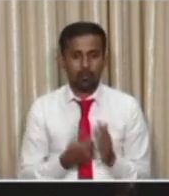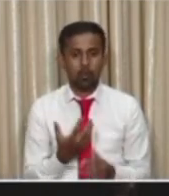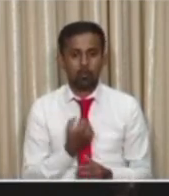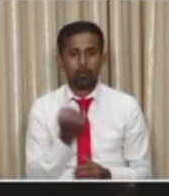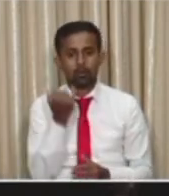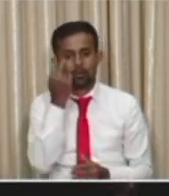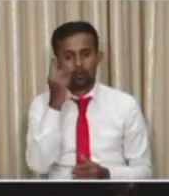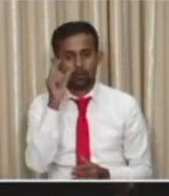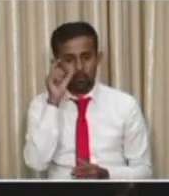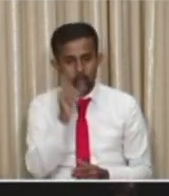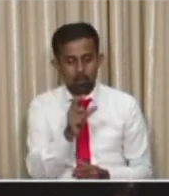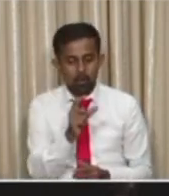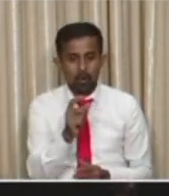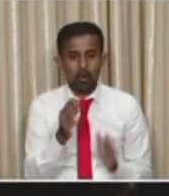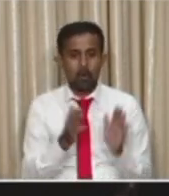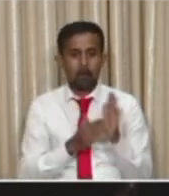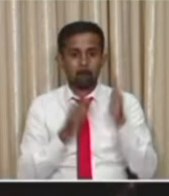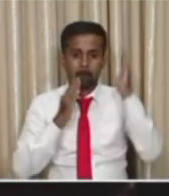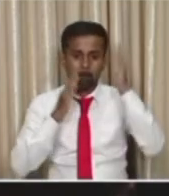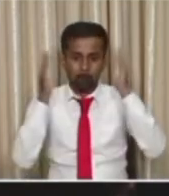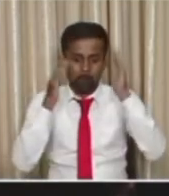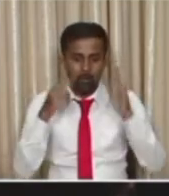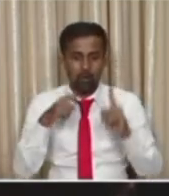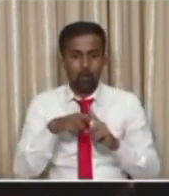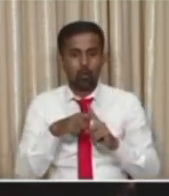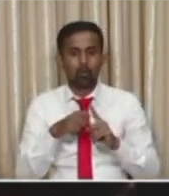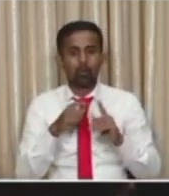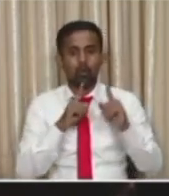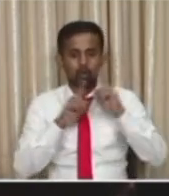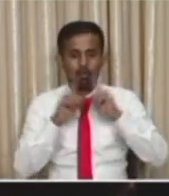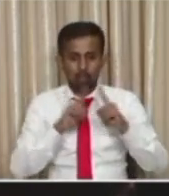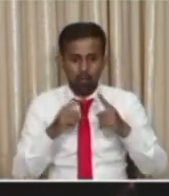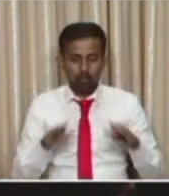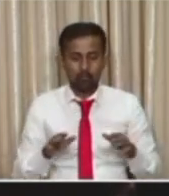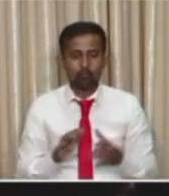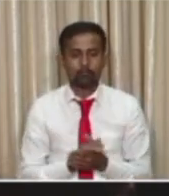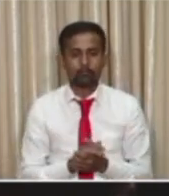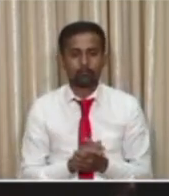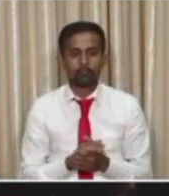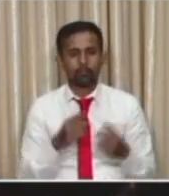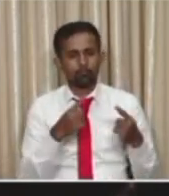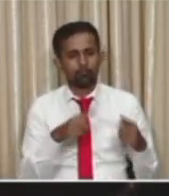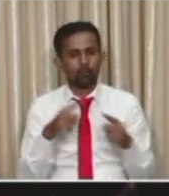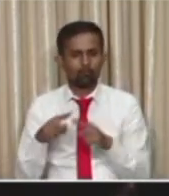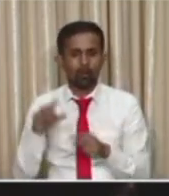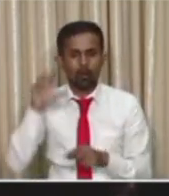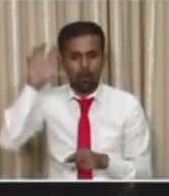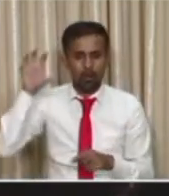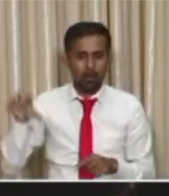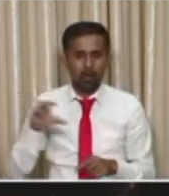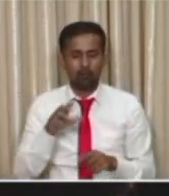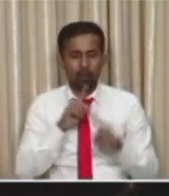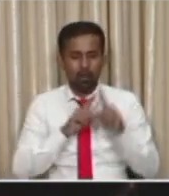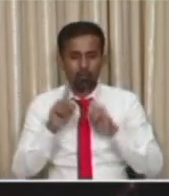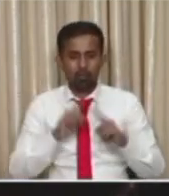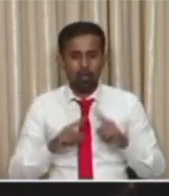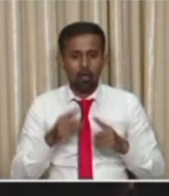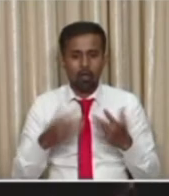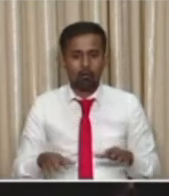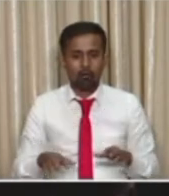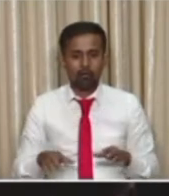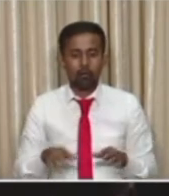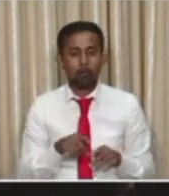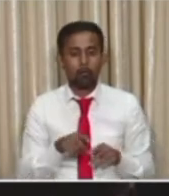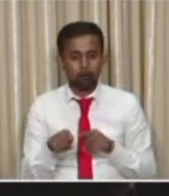பற்றி பேசுகின்றோம், ஹாங்காங் பற்றி பேசுகின்றோம், அல்லது மத்திய கிழக்கு நாடுகள் பற்றி பேசுகின்றோம் என்றால் இவ்வாறு வளர்ந்திருக்கின்ற நாடுகளிலே ஊடக சுதந்திரம் எப்படி இருக்கிறது?